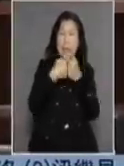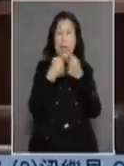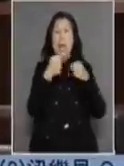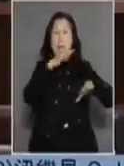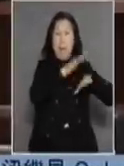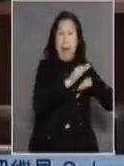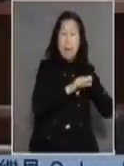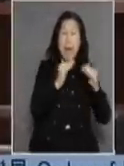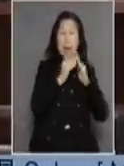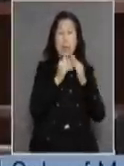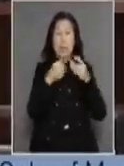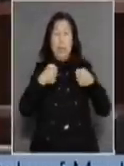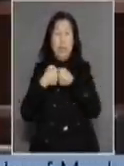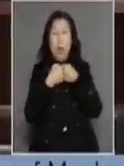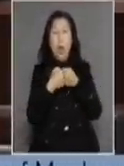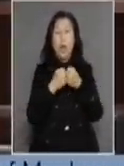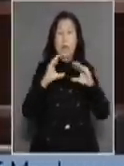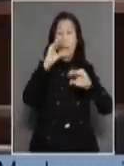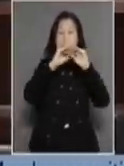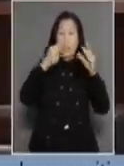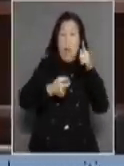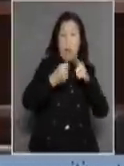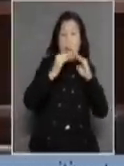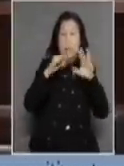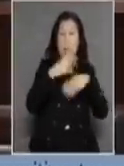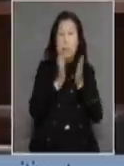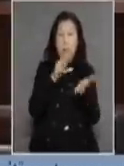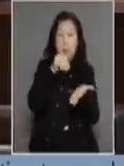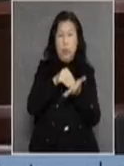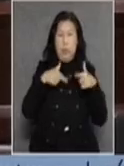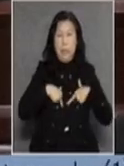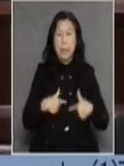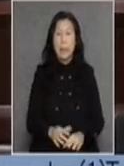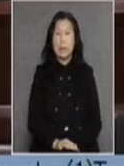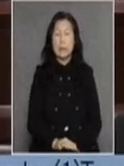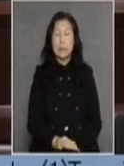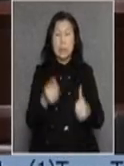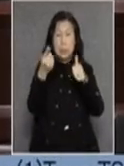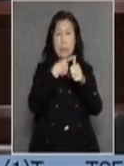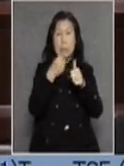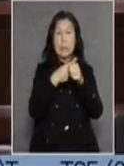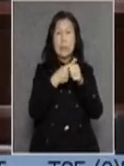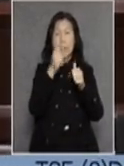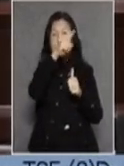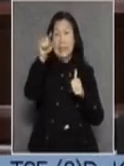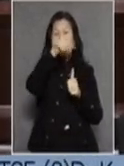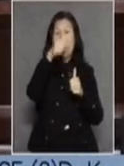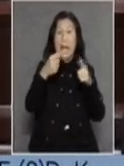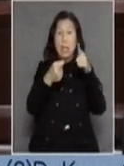啊、抗衡地產霸權的決心。主席，先講一下針對大地產商的問